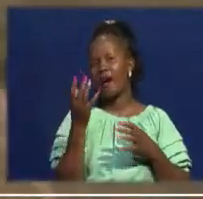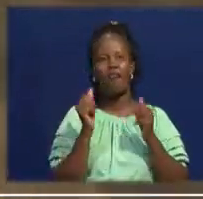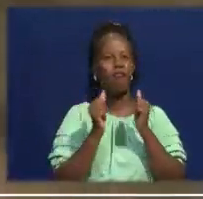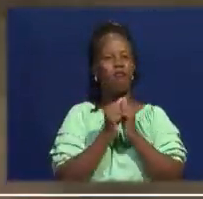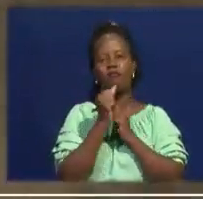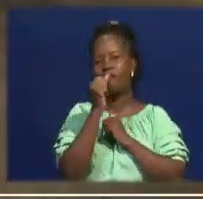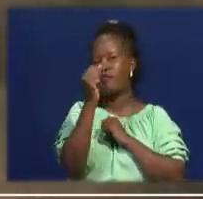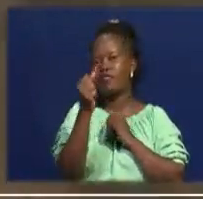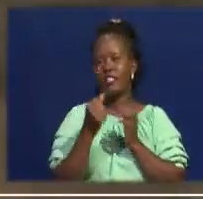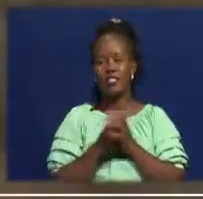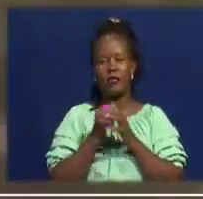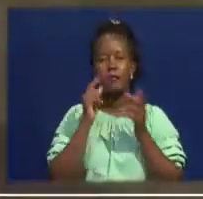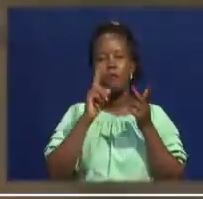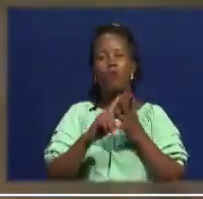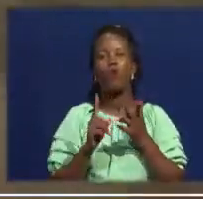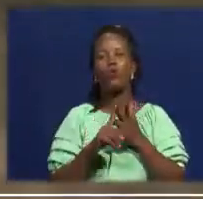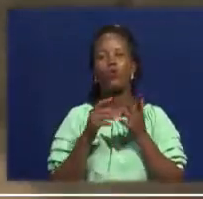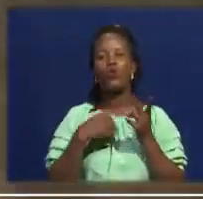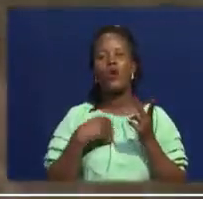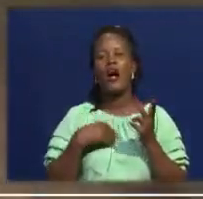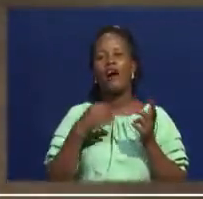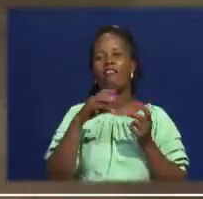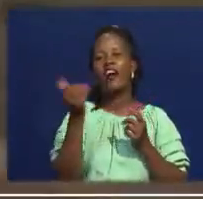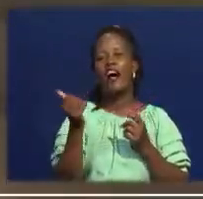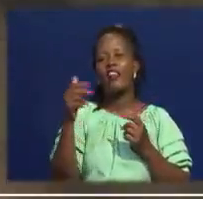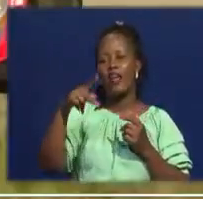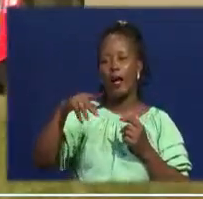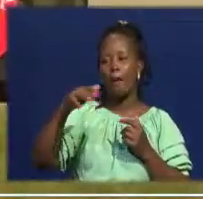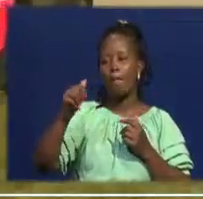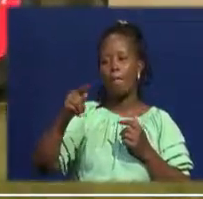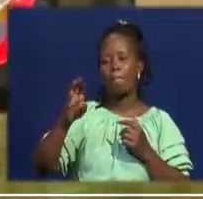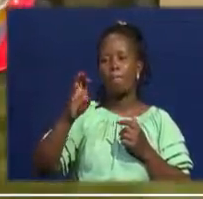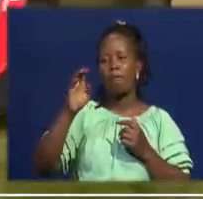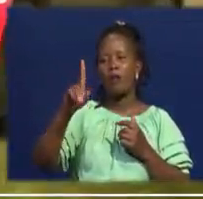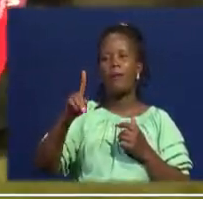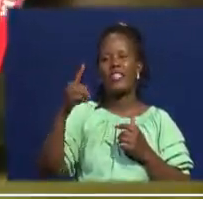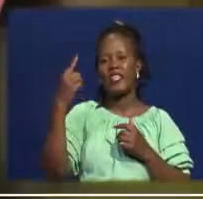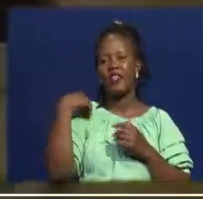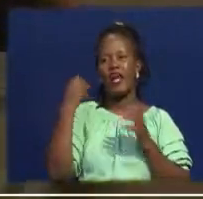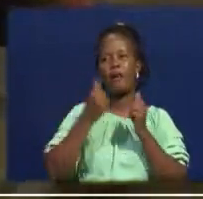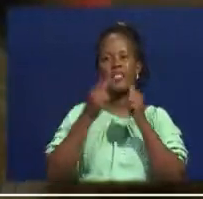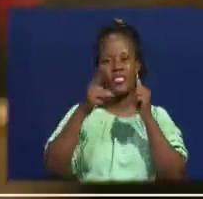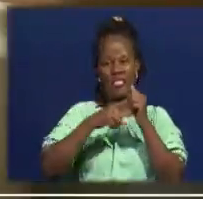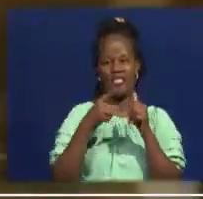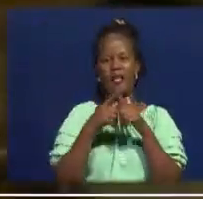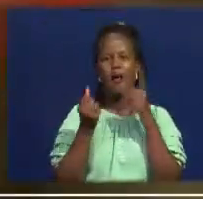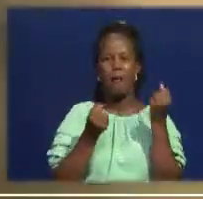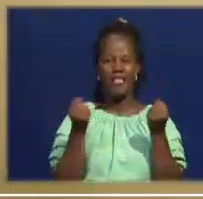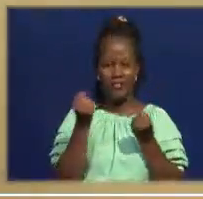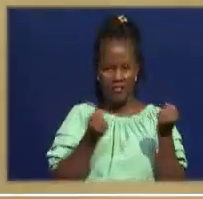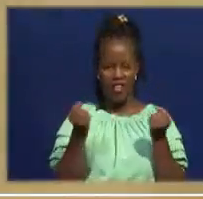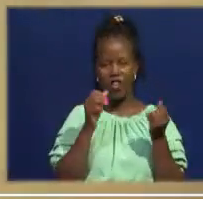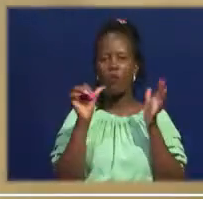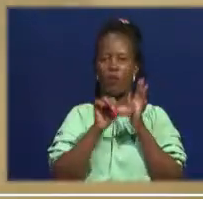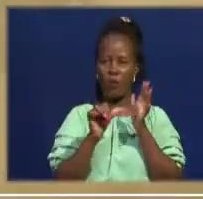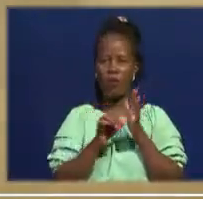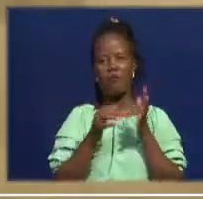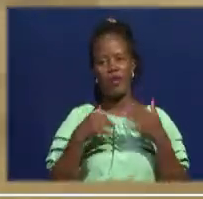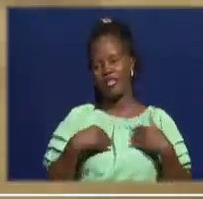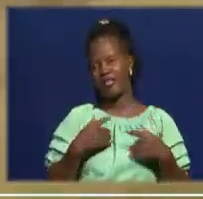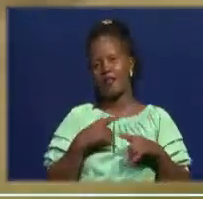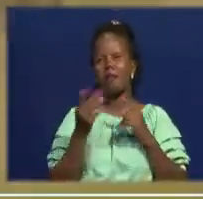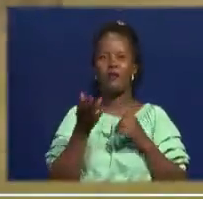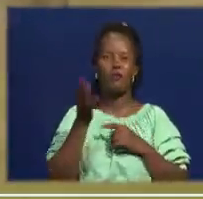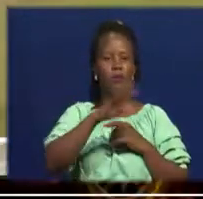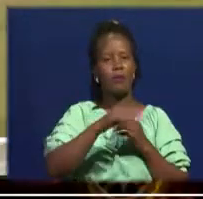15. Alafu tuko kunaye Karan Patel ako nafasi ya 19, lakini gari lake lilikuwa na matatizo, atarudi kwa njia ya Super